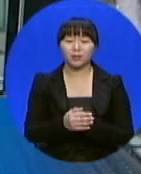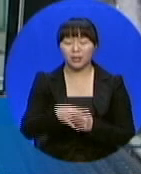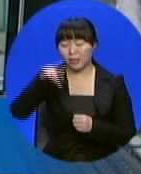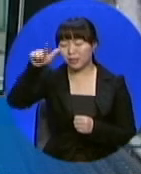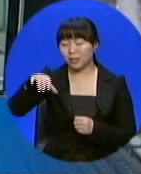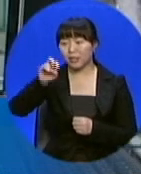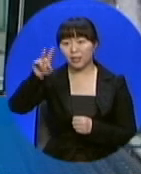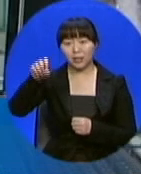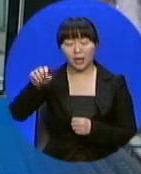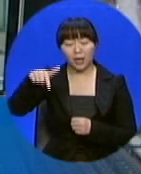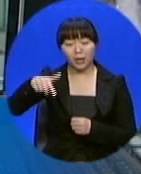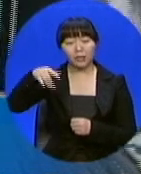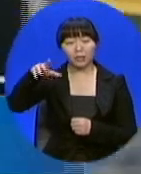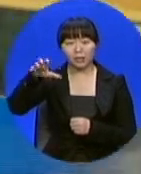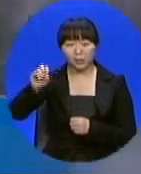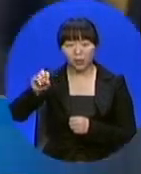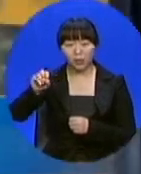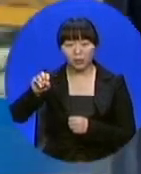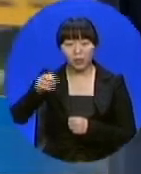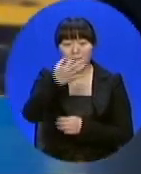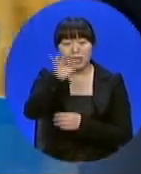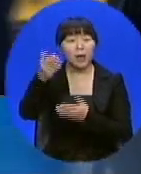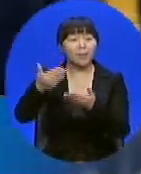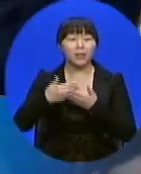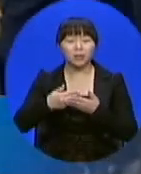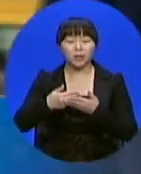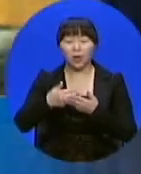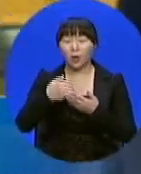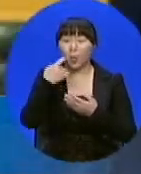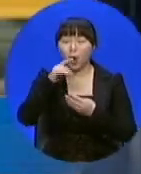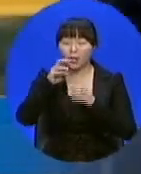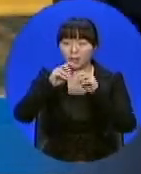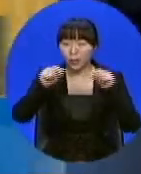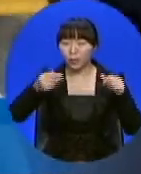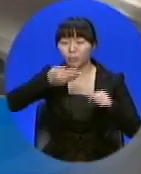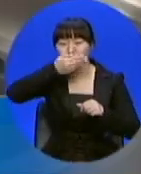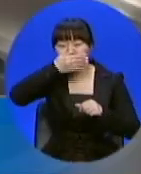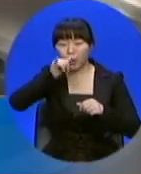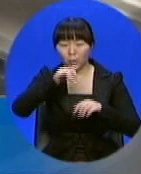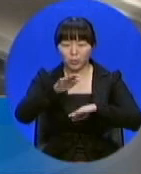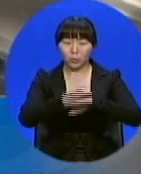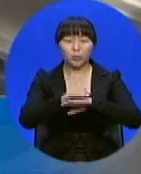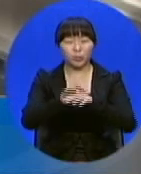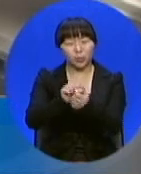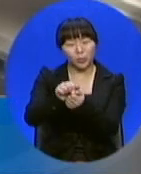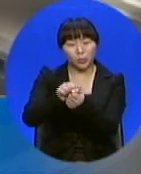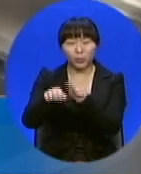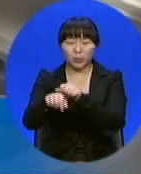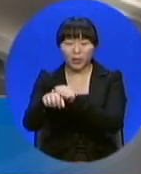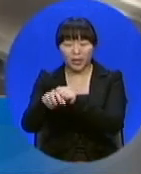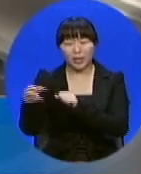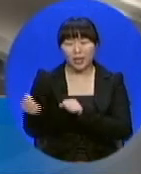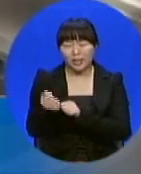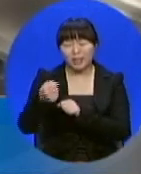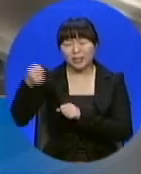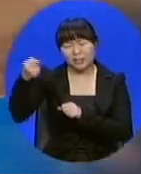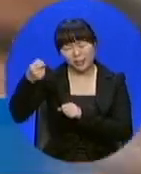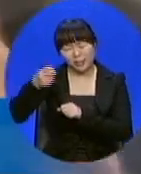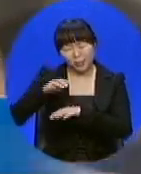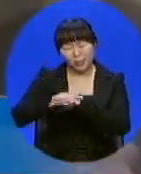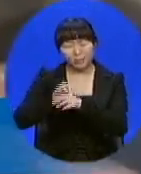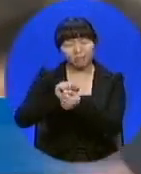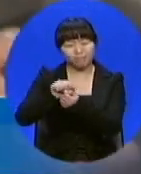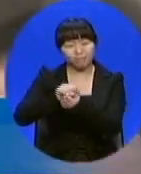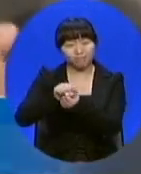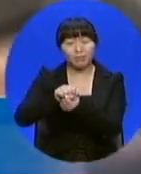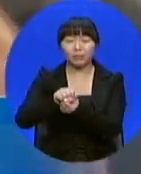식약청에서 인증받은 이제 황사용 마스크를 착용하시고 이제 손 세정제를 가지고 다니시면서 가급적 자주 손을